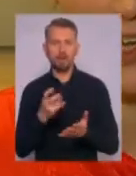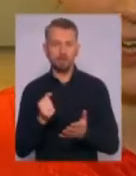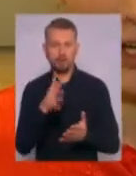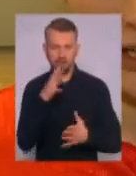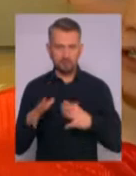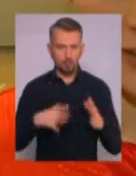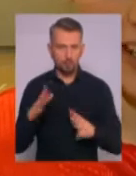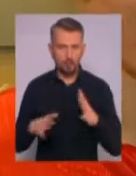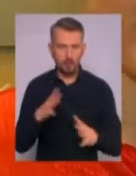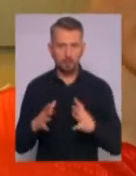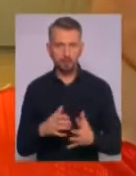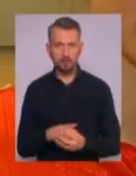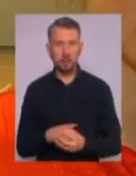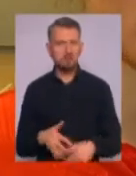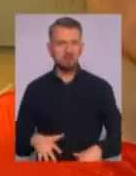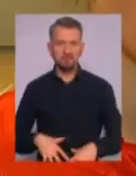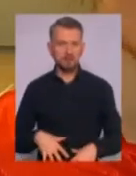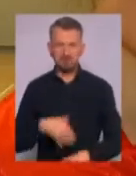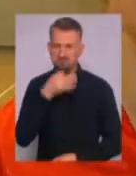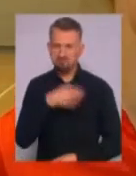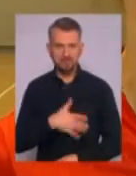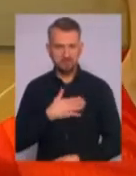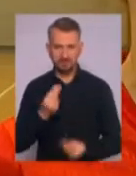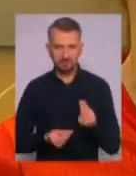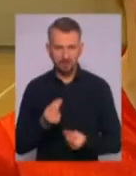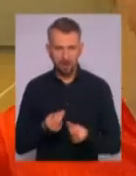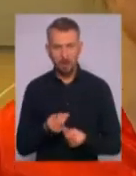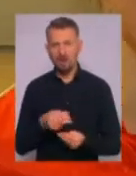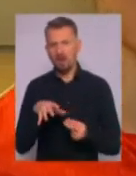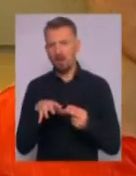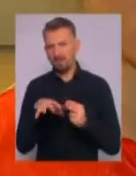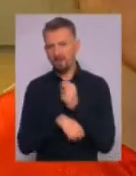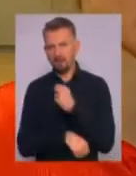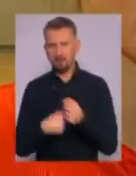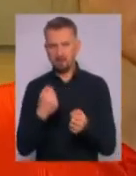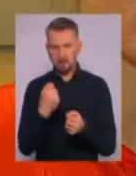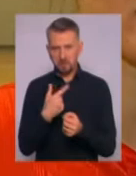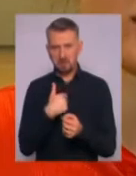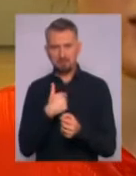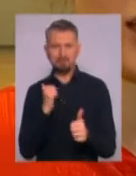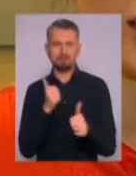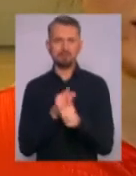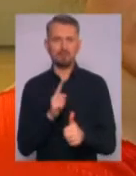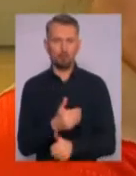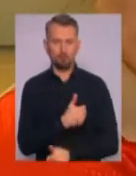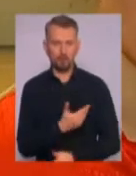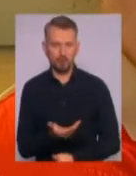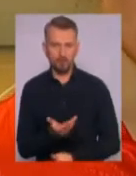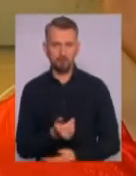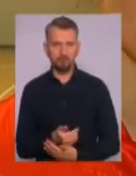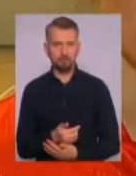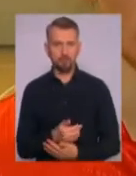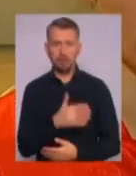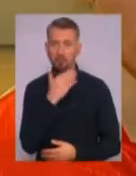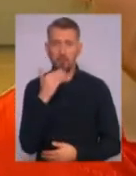тренуваннях. Тренер не задоволений нашою грою, але в кінці ми трошки реабілітувалися, нас дознали те, що хотіли. Так багато, звісно, у